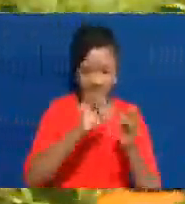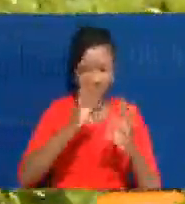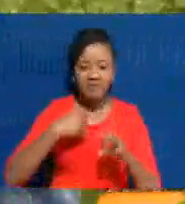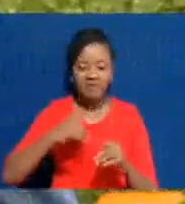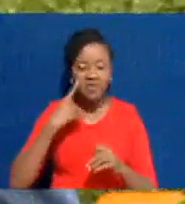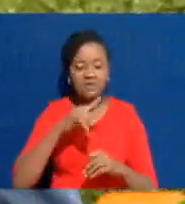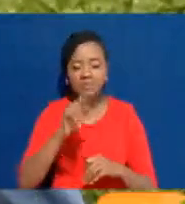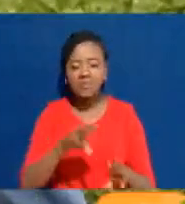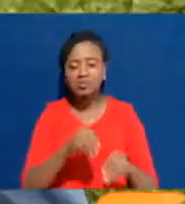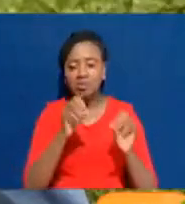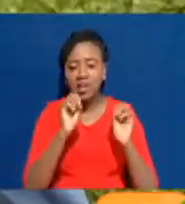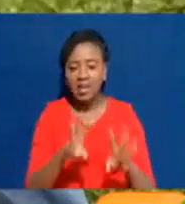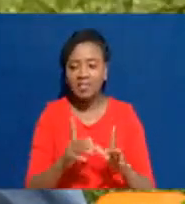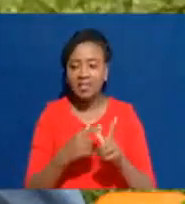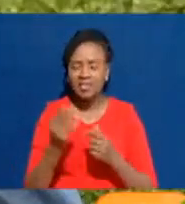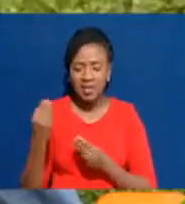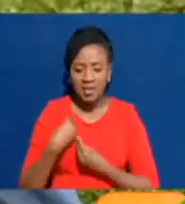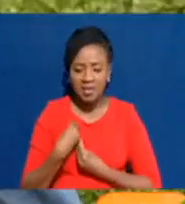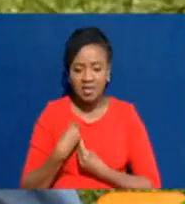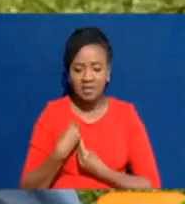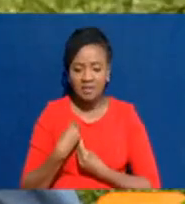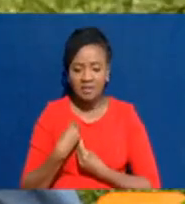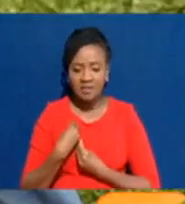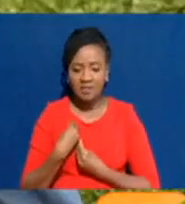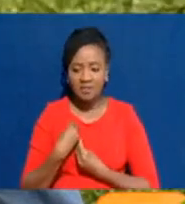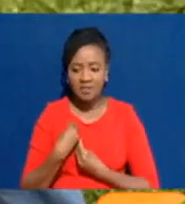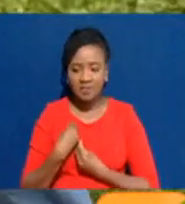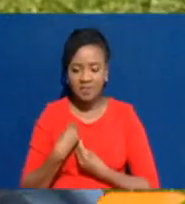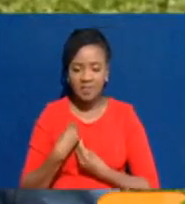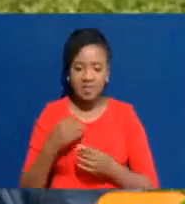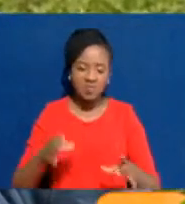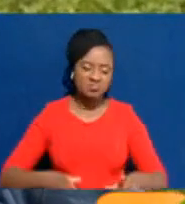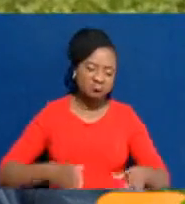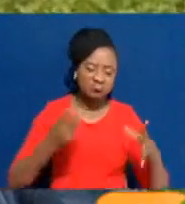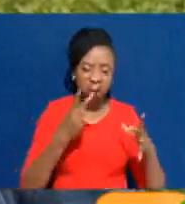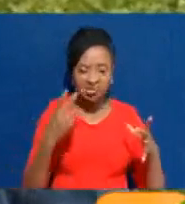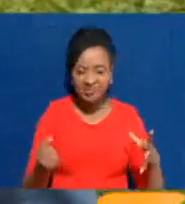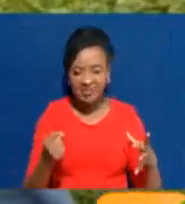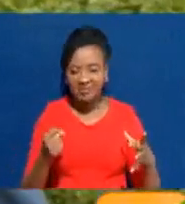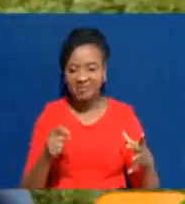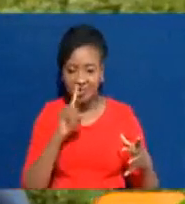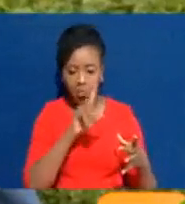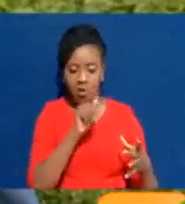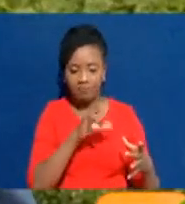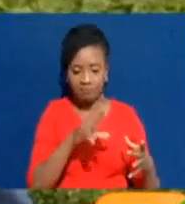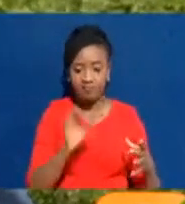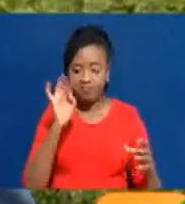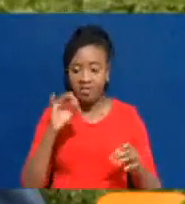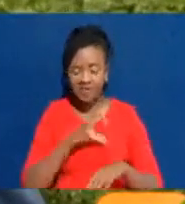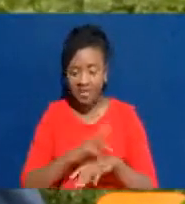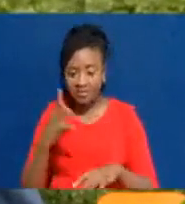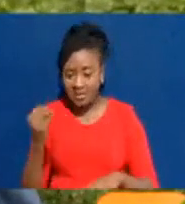mchanga, napata eka shina, kwa eka unia 25, nikipata 30 ninashukuru nasema ni